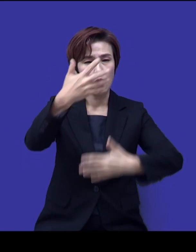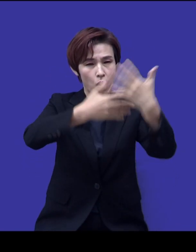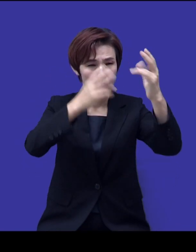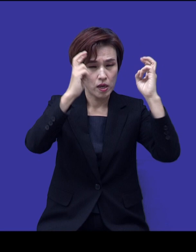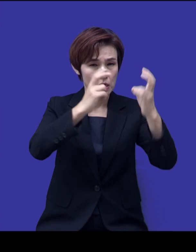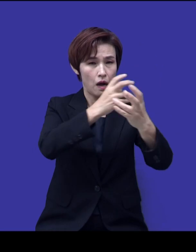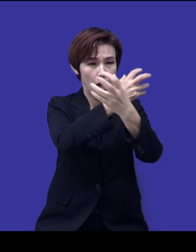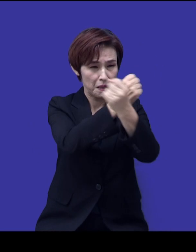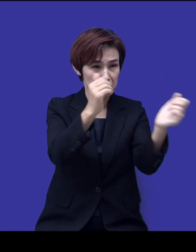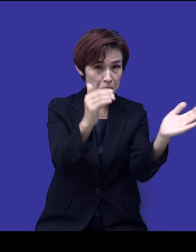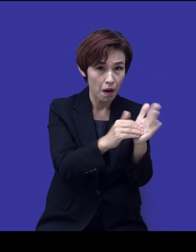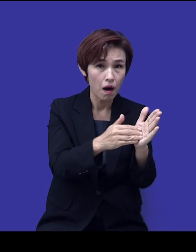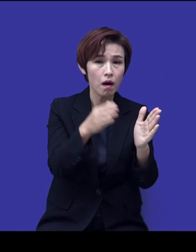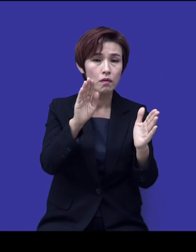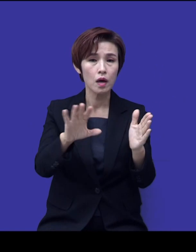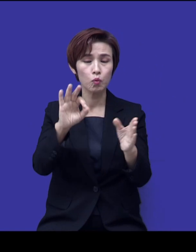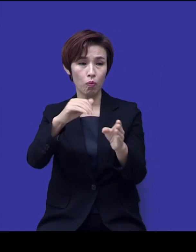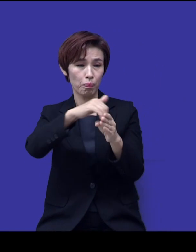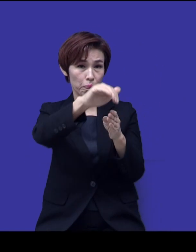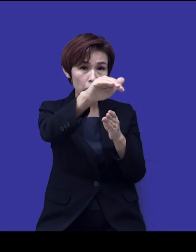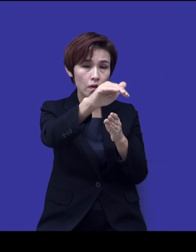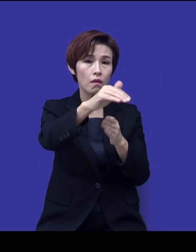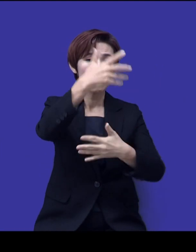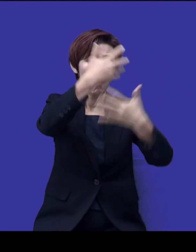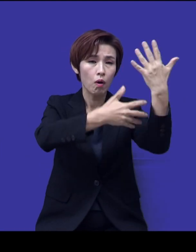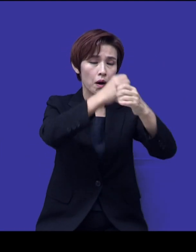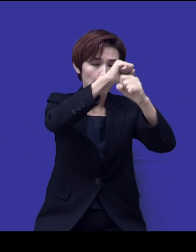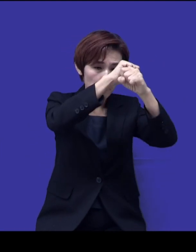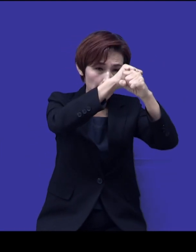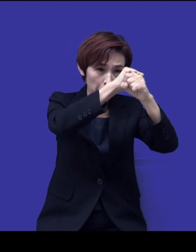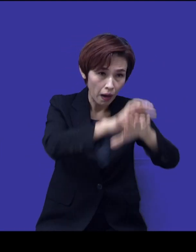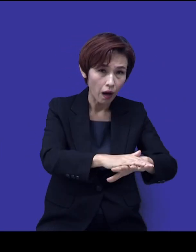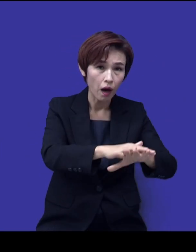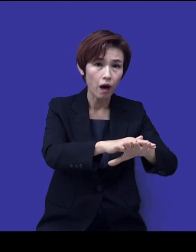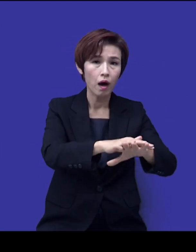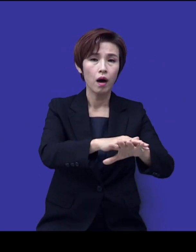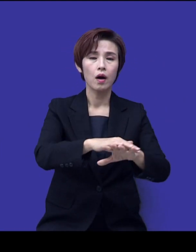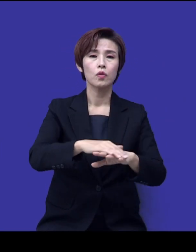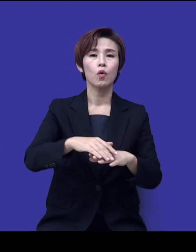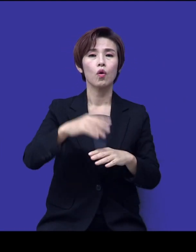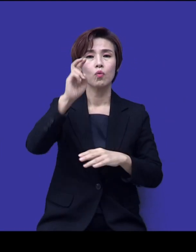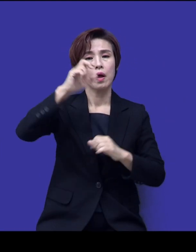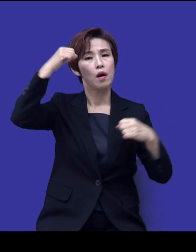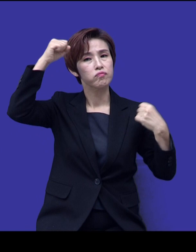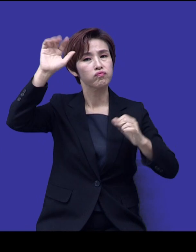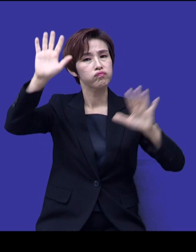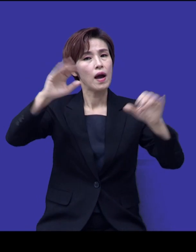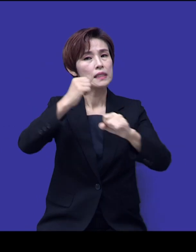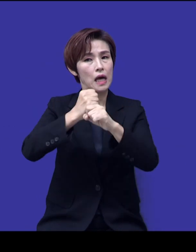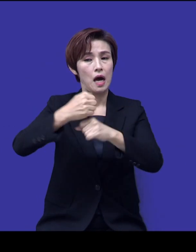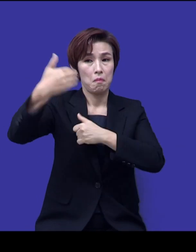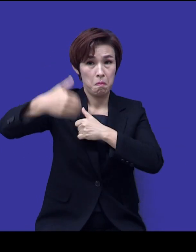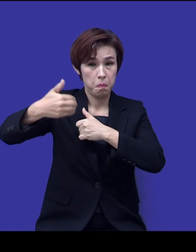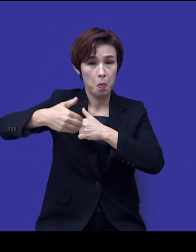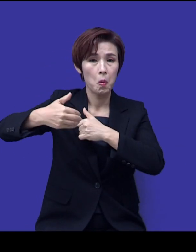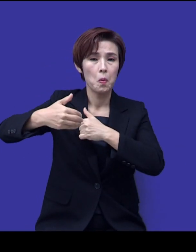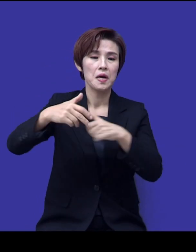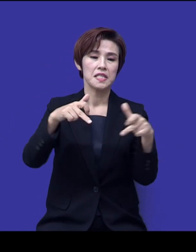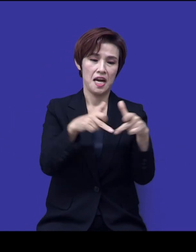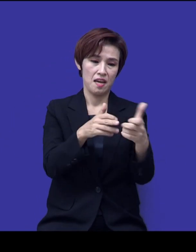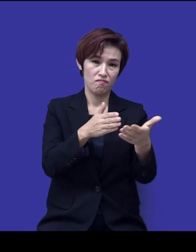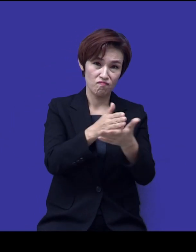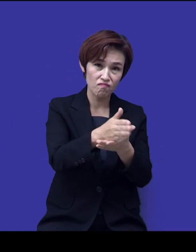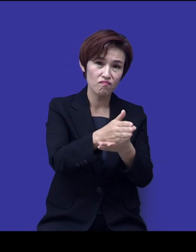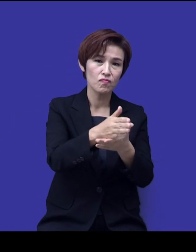영화가 엎어졌어요. 네. 그리고 또 드라마, 뮤지컬을 하나 하자고 누가 접해서 해서 예. 장애인 뮤지컬